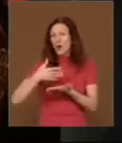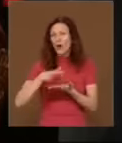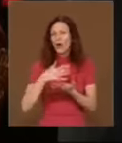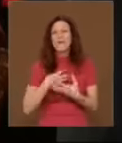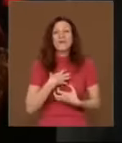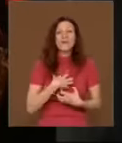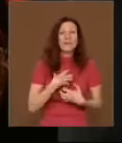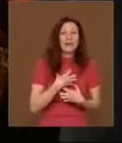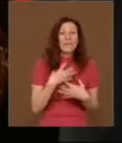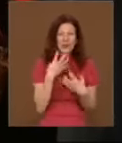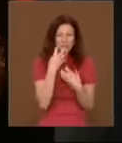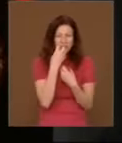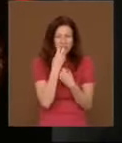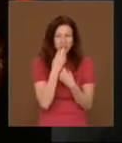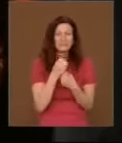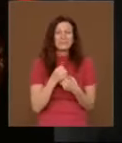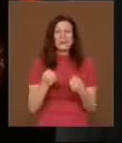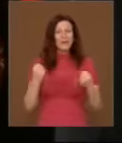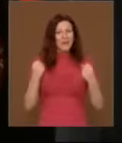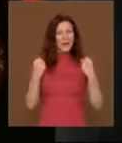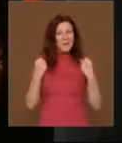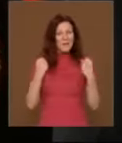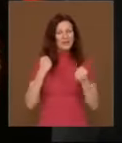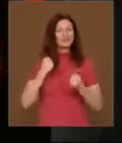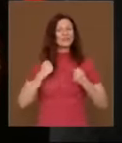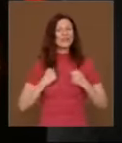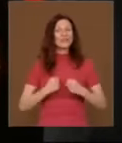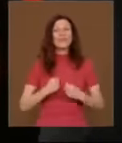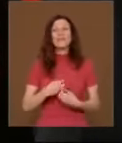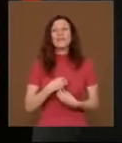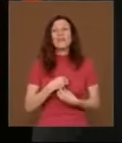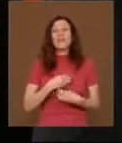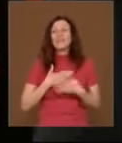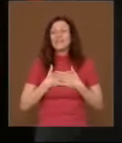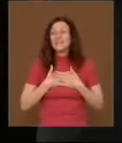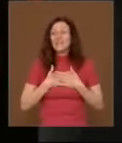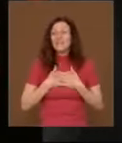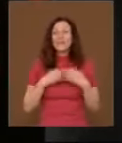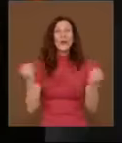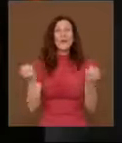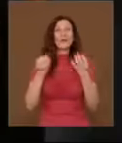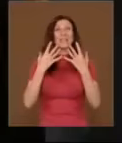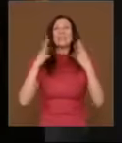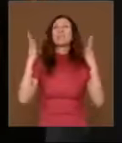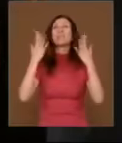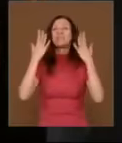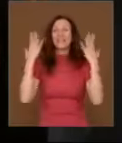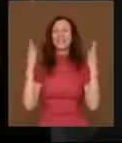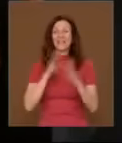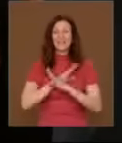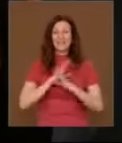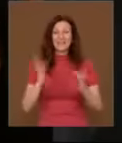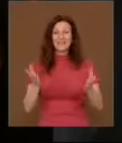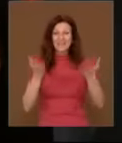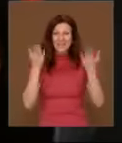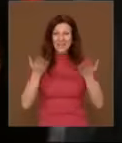тревога, мъка и отчаяние, укрепва и утвърждава вярата ни. И озарени от светлината на възкресението,